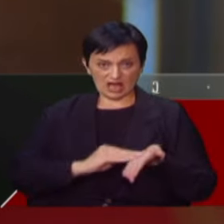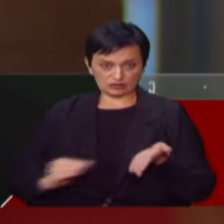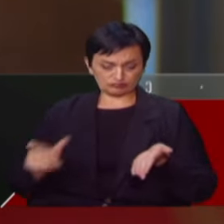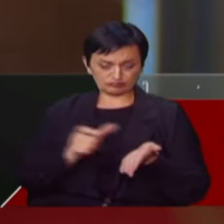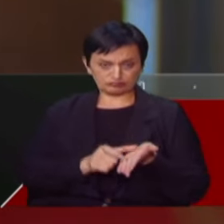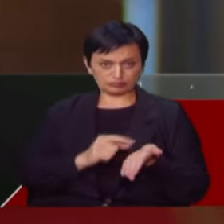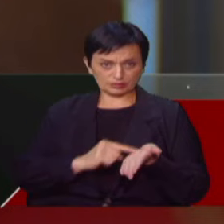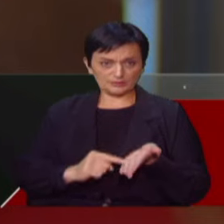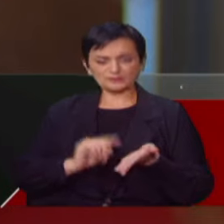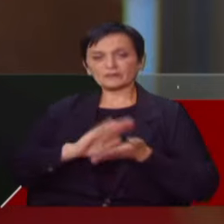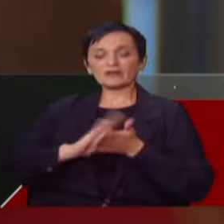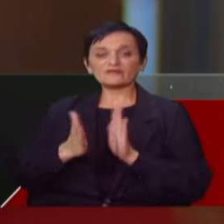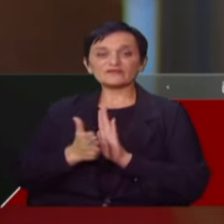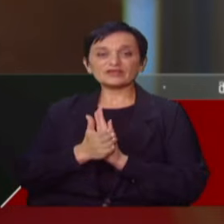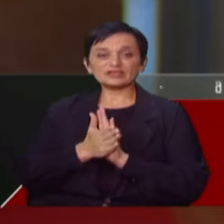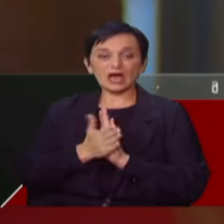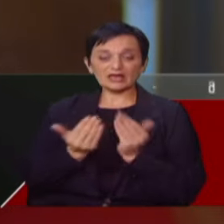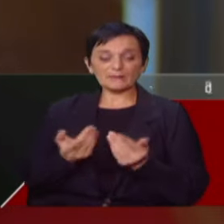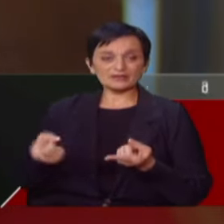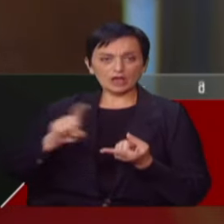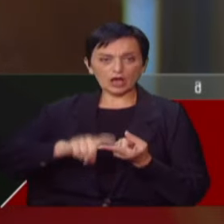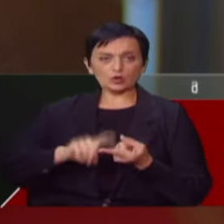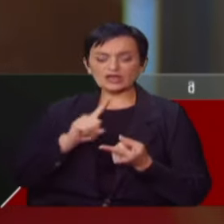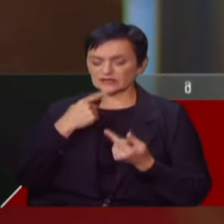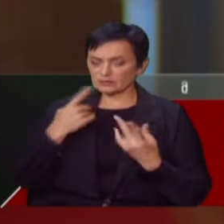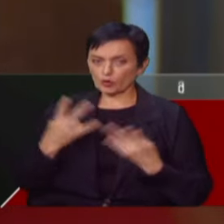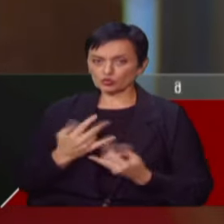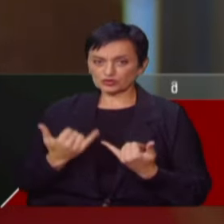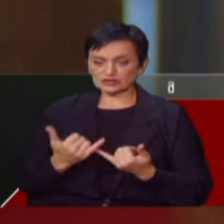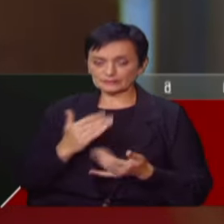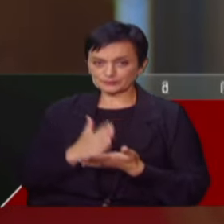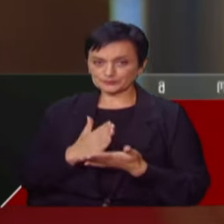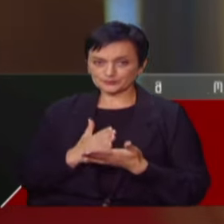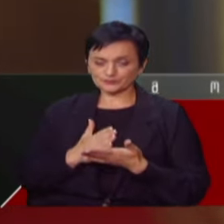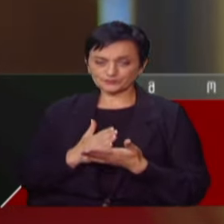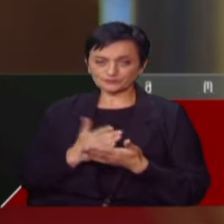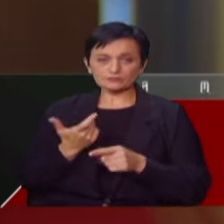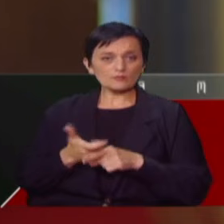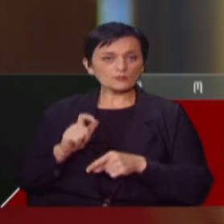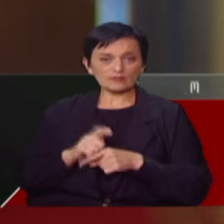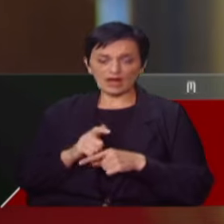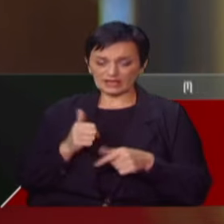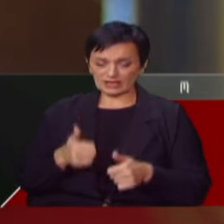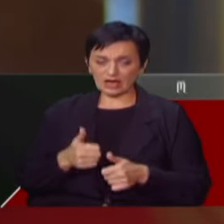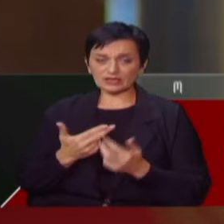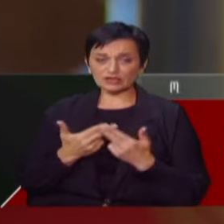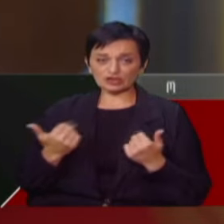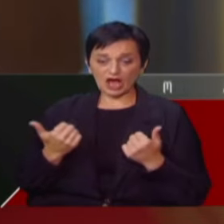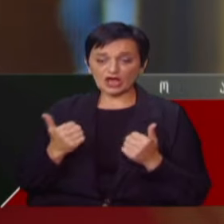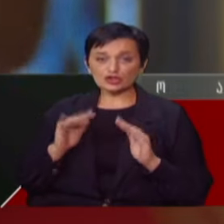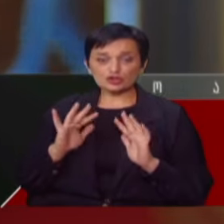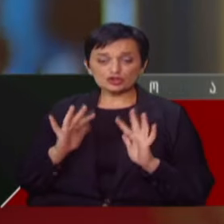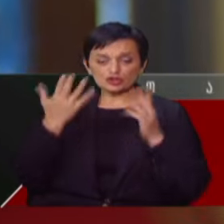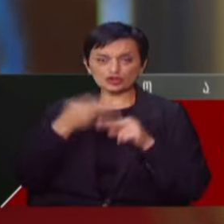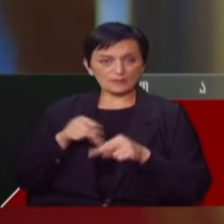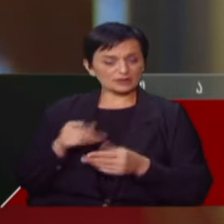ანუ ვითარება საკუთრების უფლებასთან დაკავშირებით, რა თქმა უნდა, დღეს არის ძალიან კარგი და შემთხვევითი არ